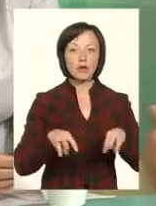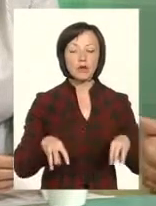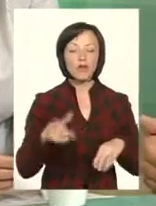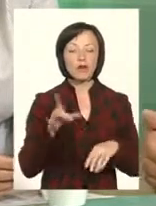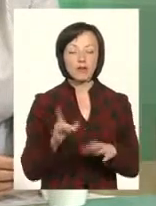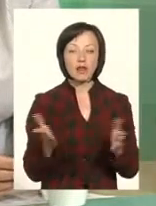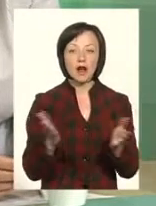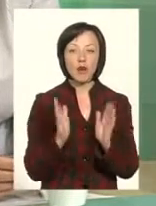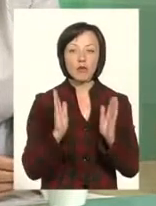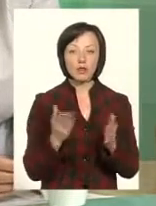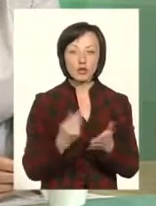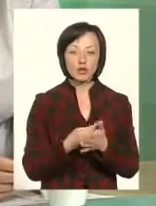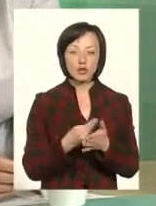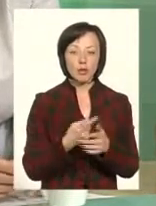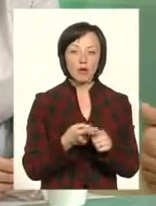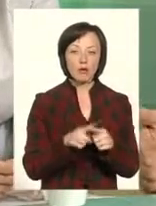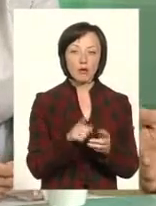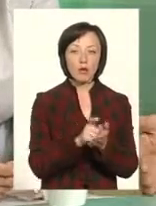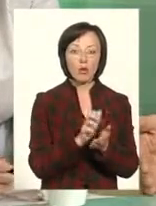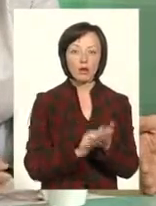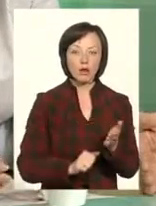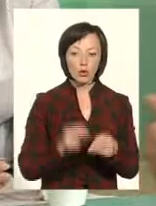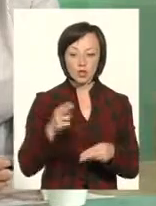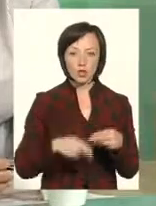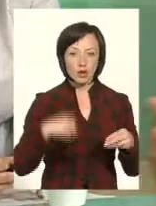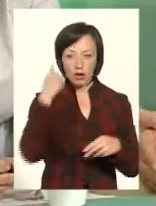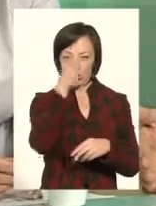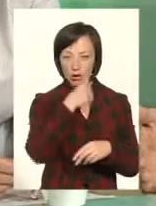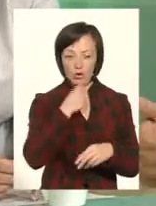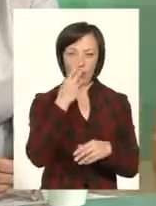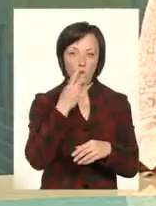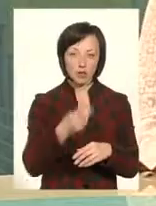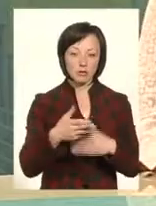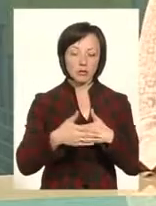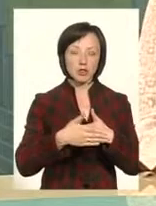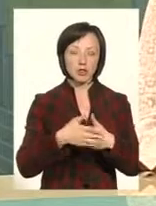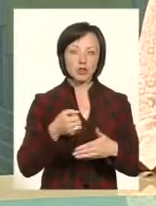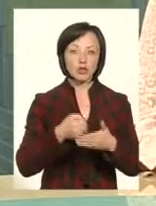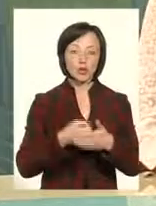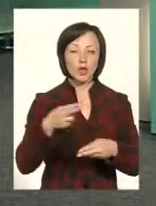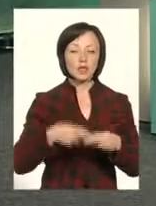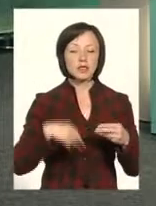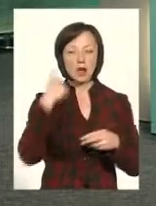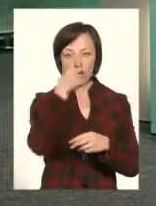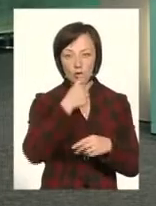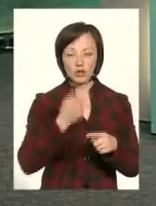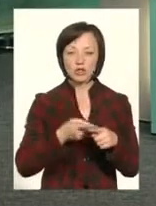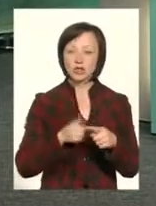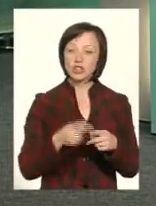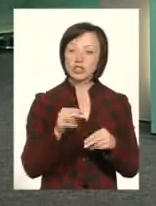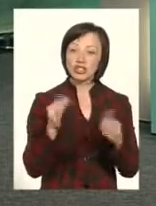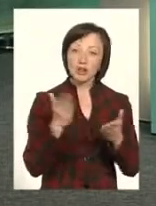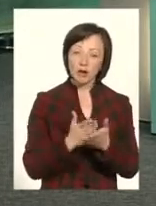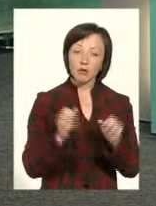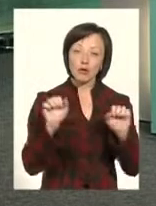гривень. Яка буде сума цих податків до кінця року, це вже ми десь будемо бачити ближче до кінця року. Тому сьогодні... Чи є